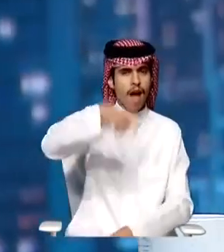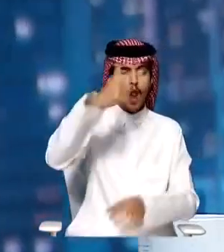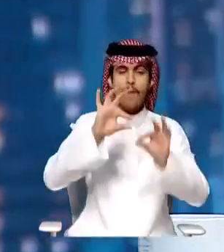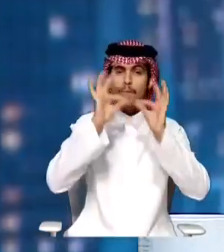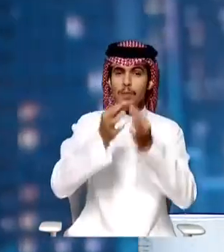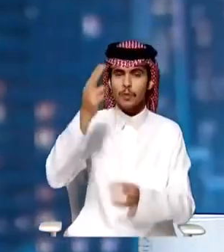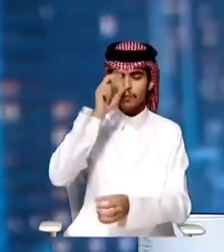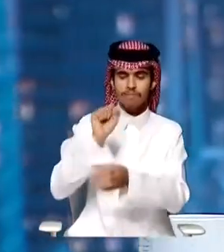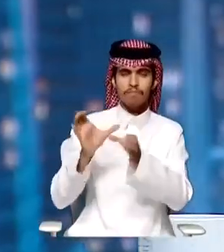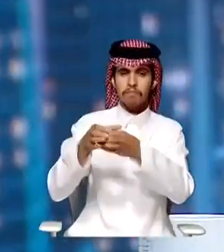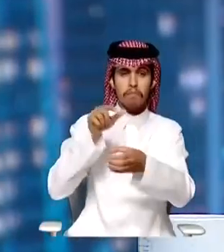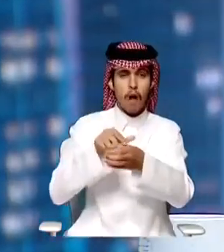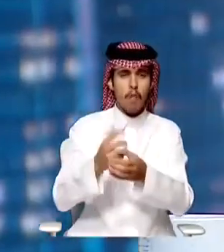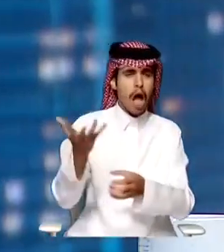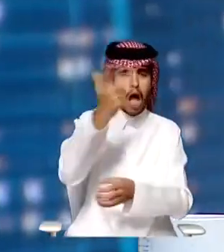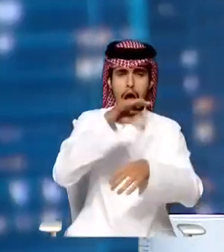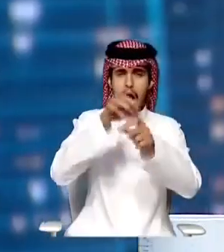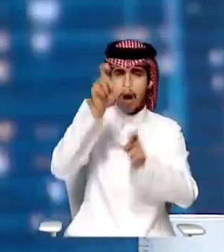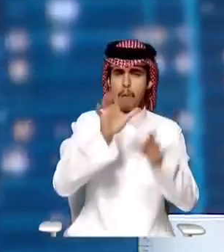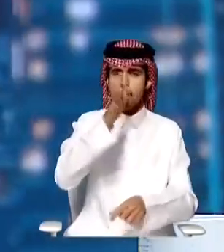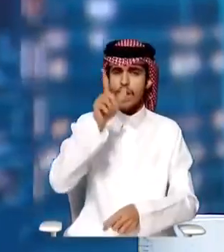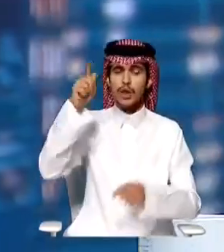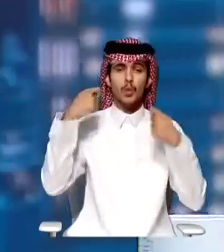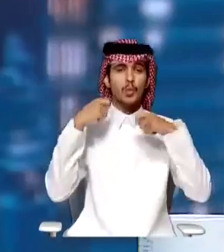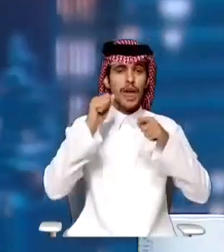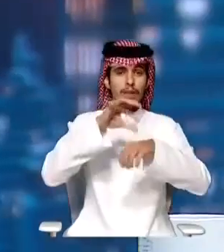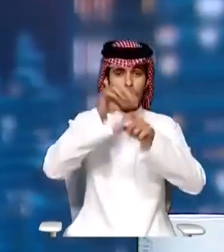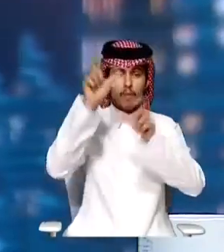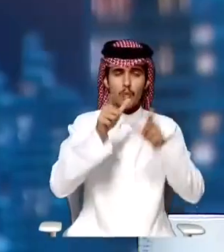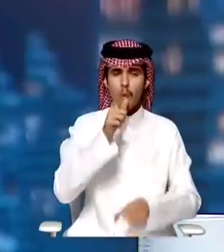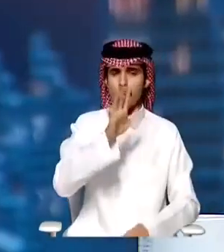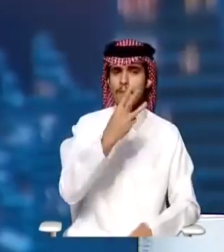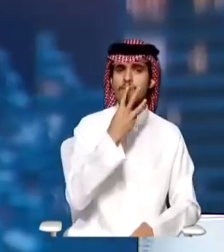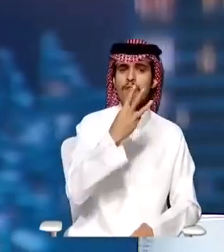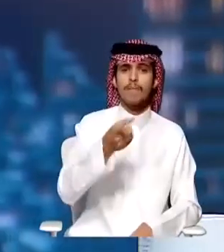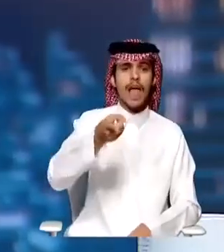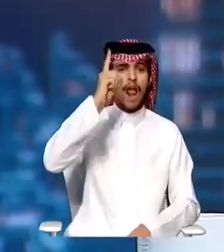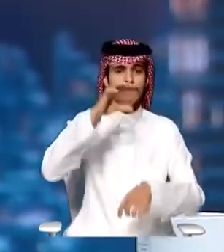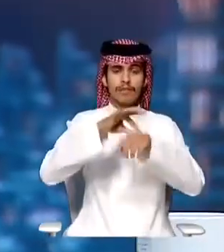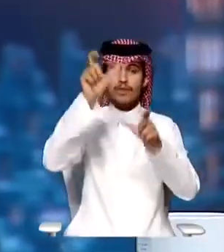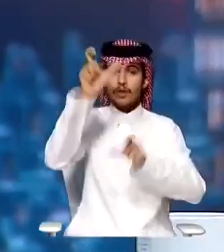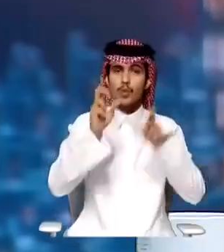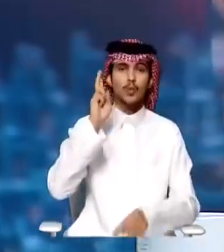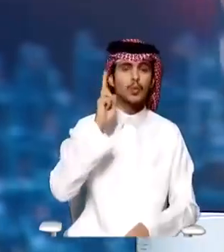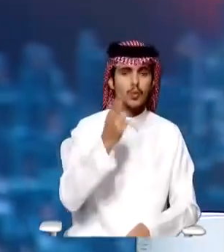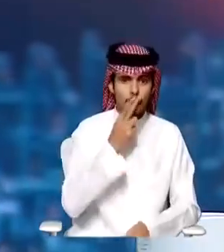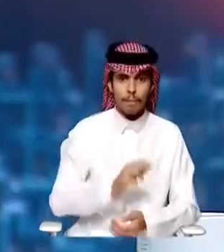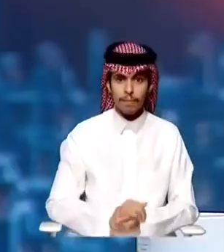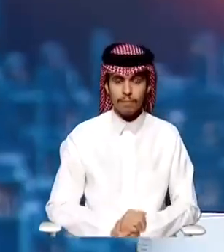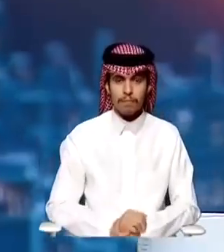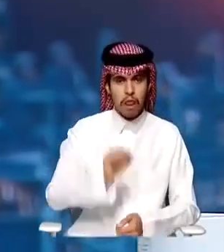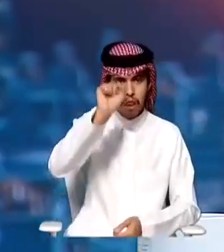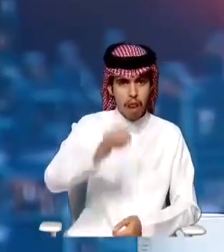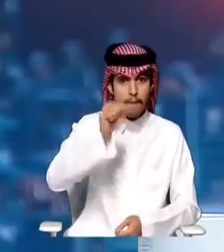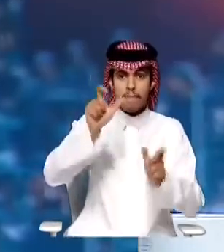عددهم رسميا حسب وزاره الموارد البشريه بحوالي 300 ال اصم يتلقون الدعم والاهتمام في المملكه انهم فئه